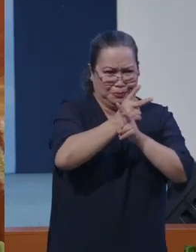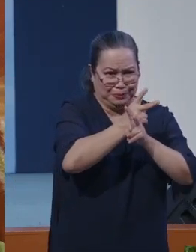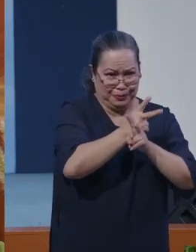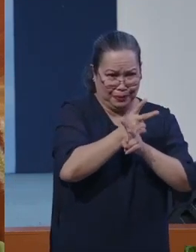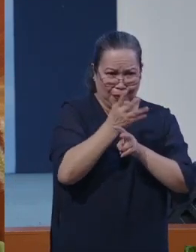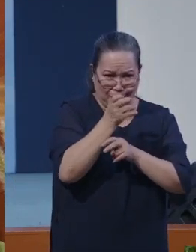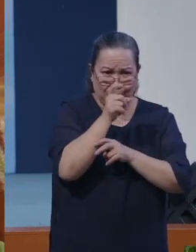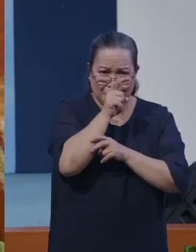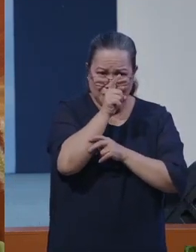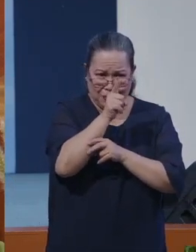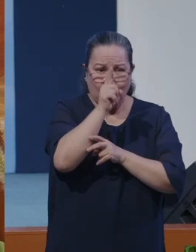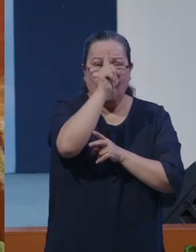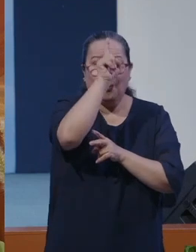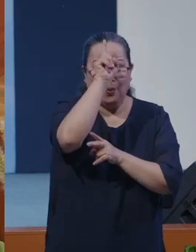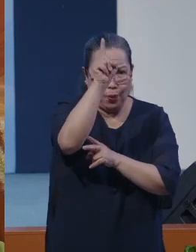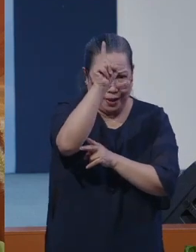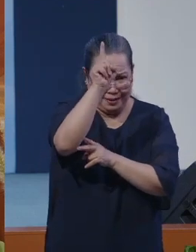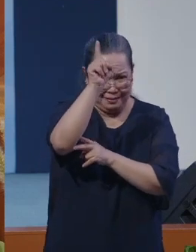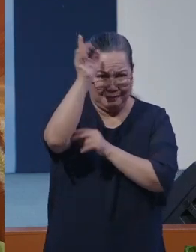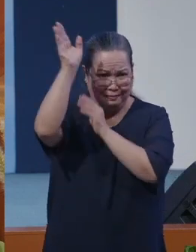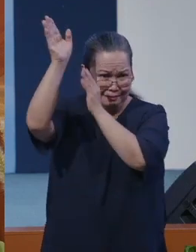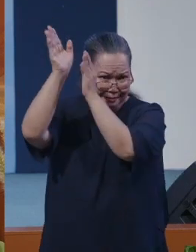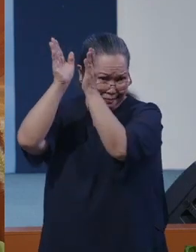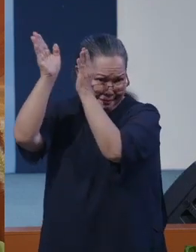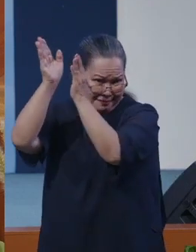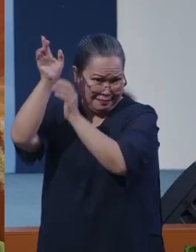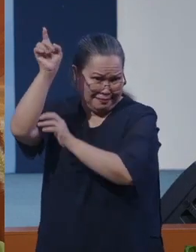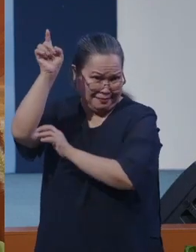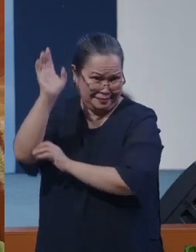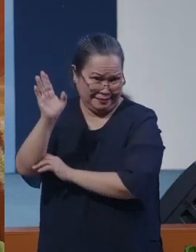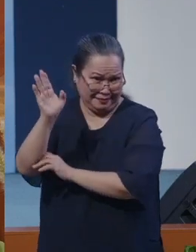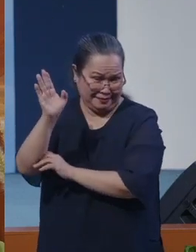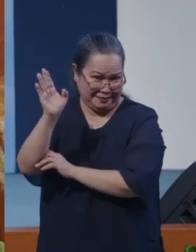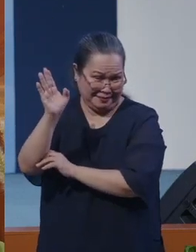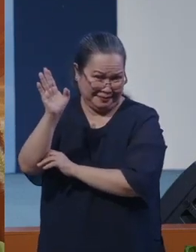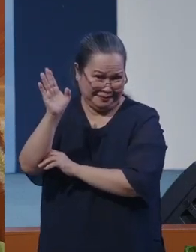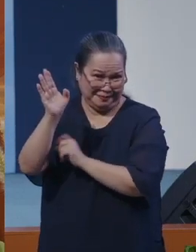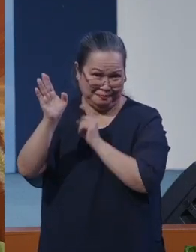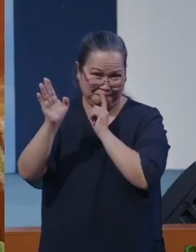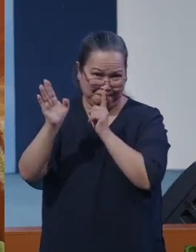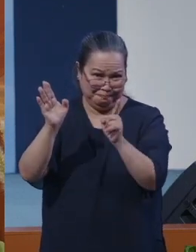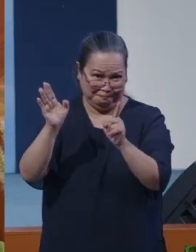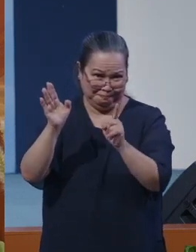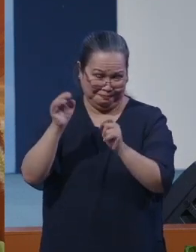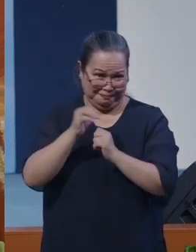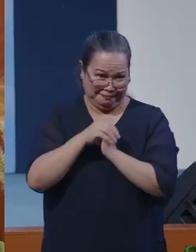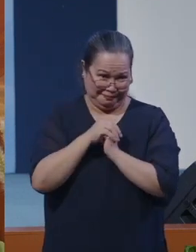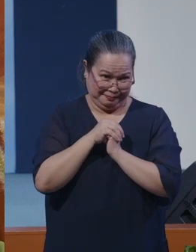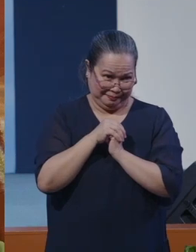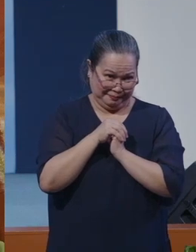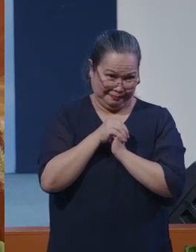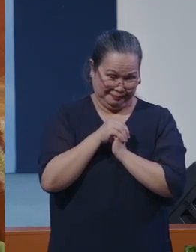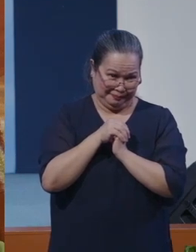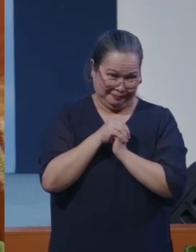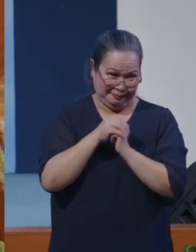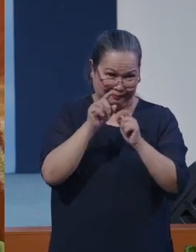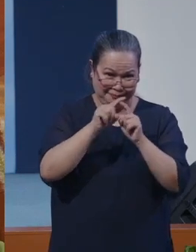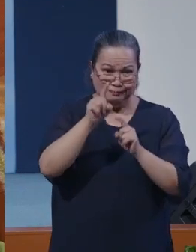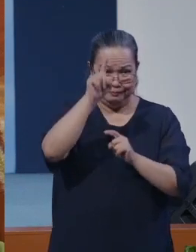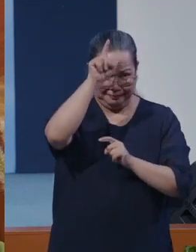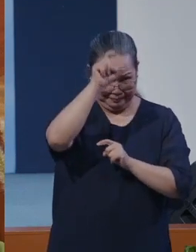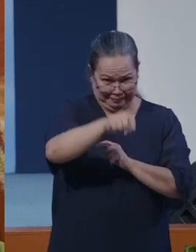po na iisa lang ang aking Panginoon. Iba lang ang nagpapasweldo sa akin. Pero isa